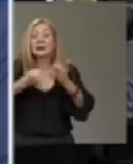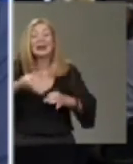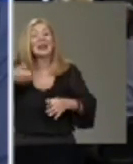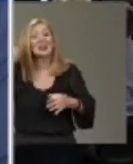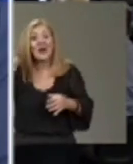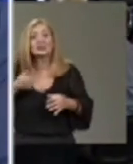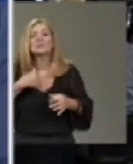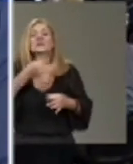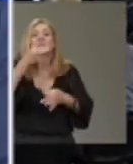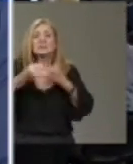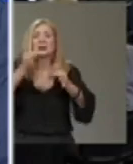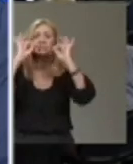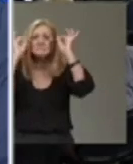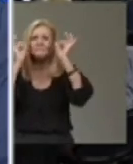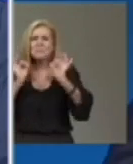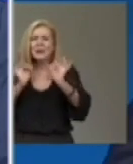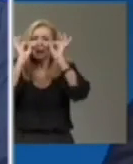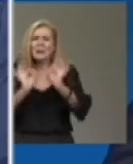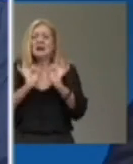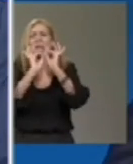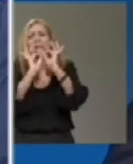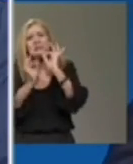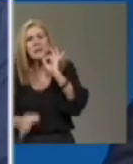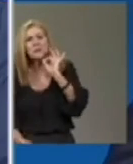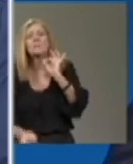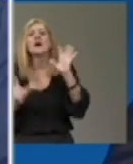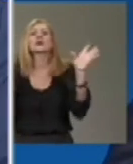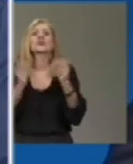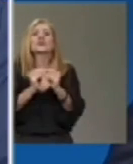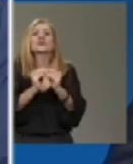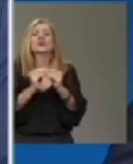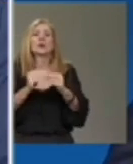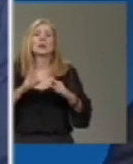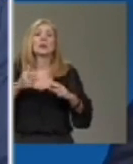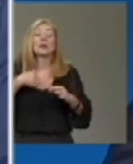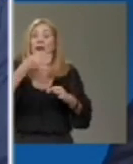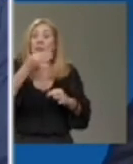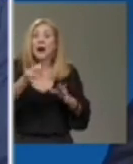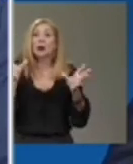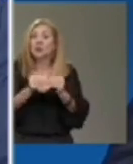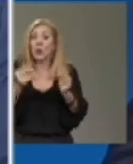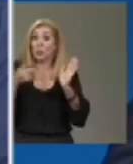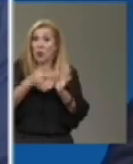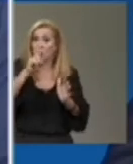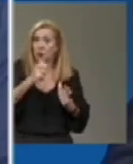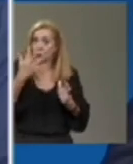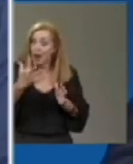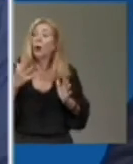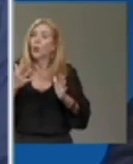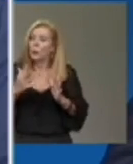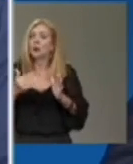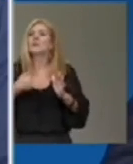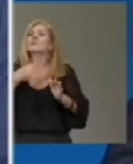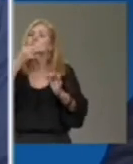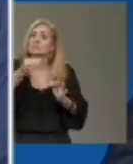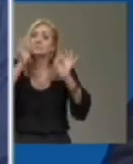η στέγη και για τους εκπαιδευτικούς πώς έχουμε απαιτήσεις απ την άλλη όμως έρχονται